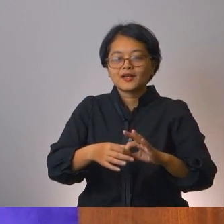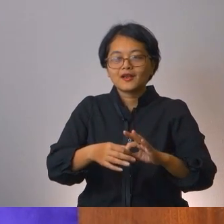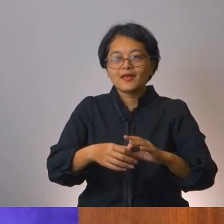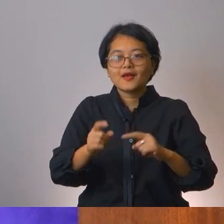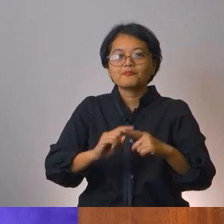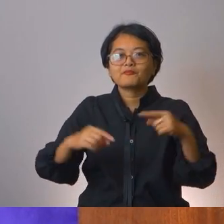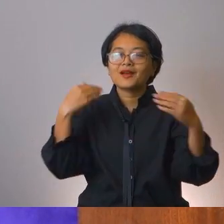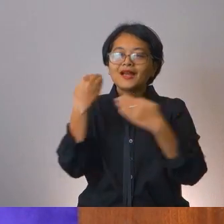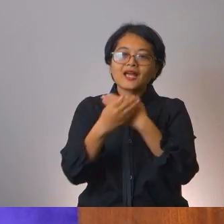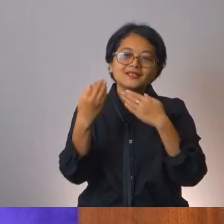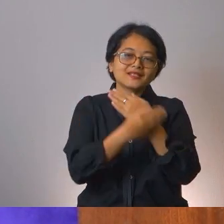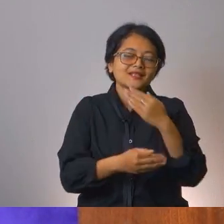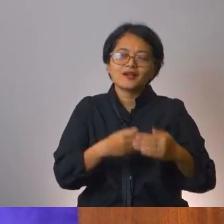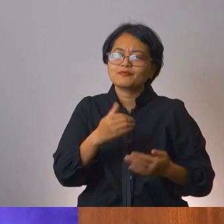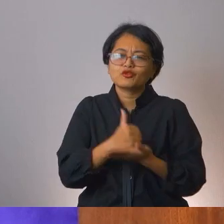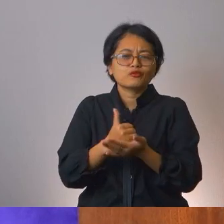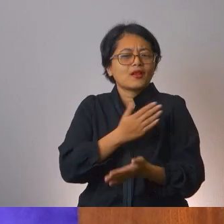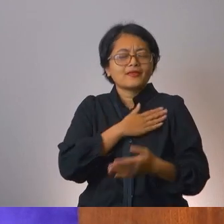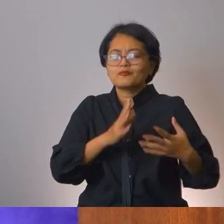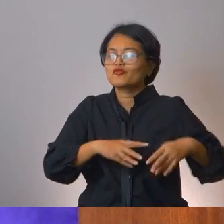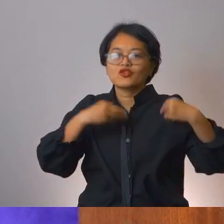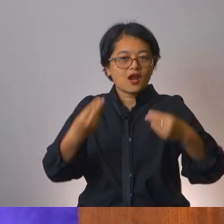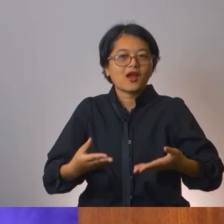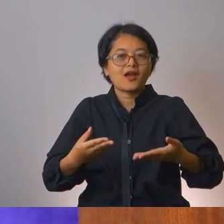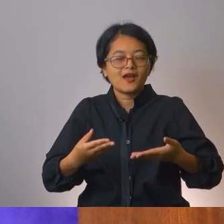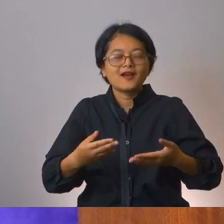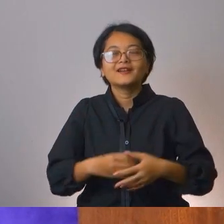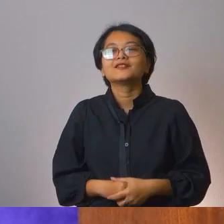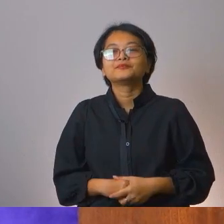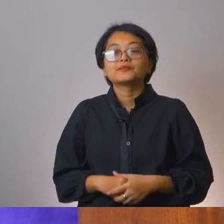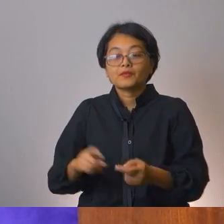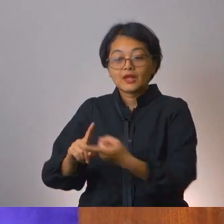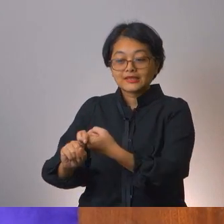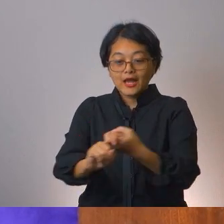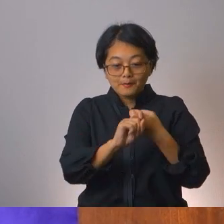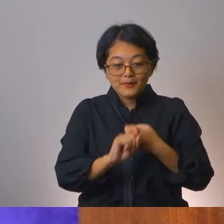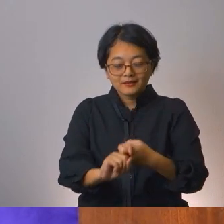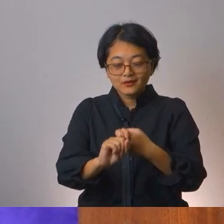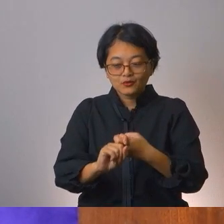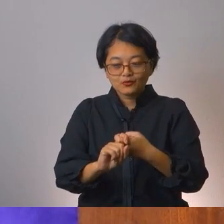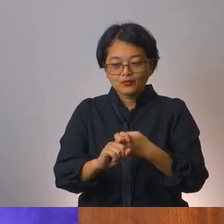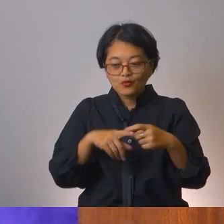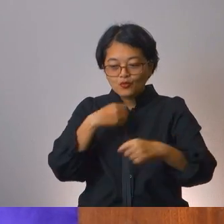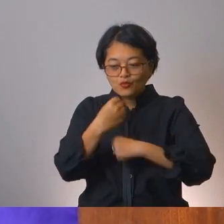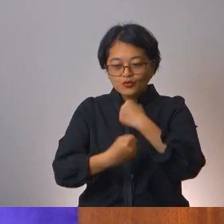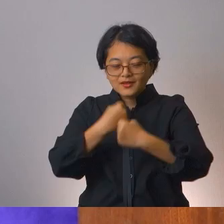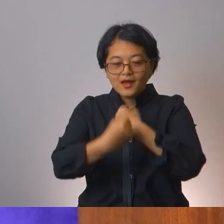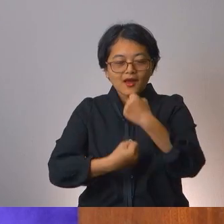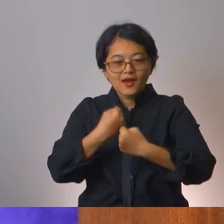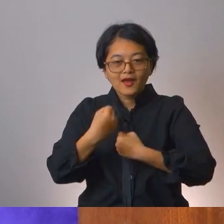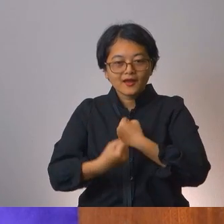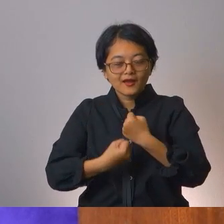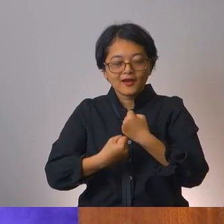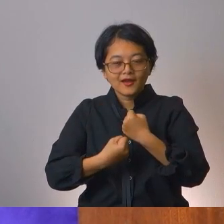Persahabatan ini Bapak Ibu Saudara bukan usaha, bukan perjuangan dari para murid. Tetapi para